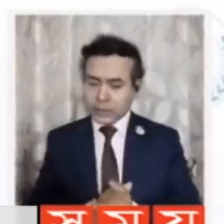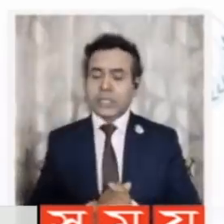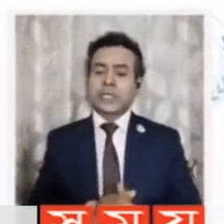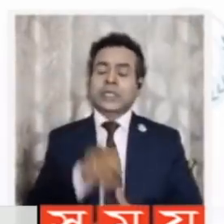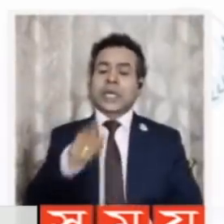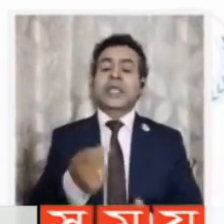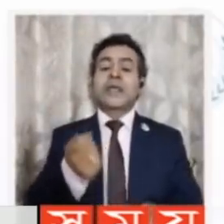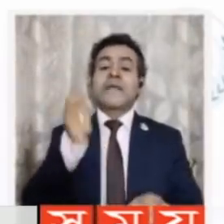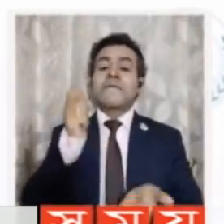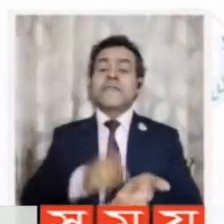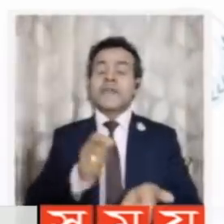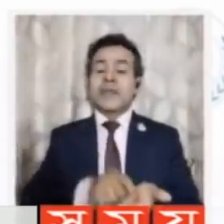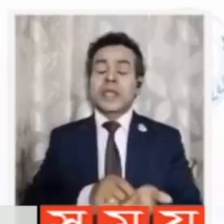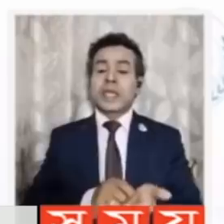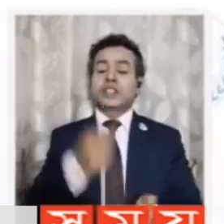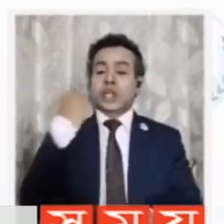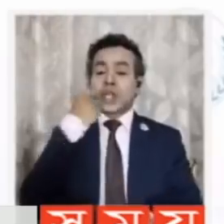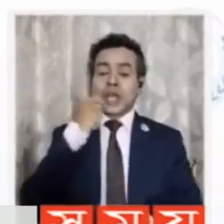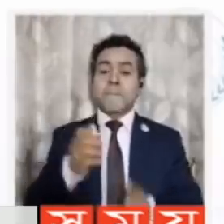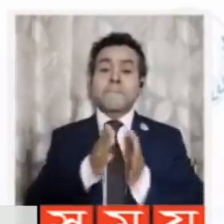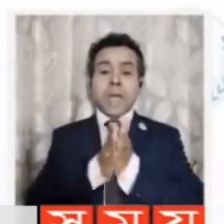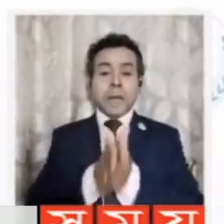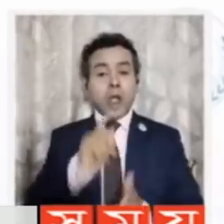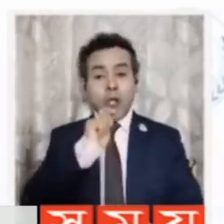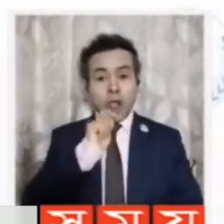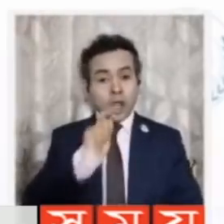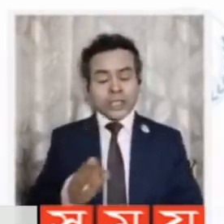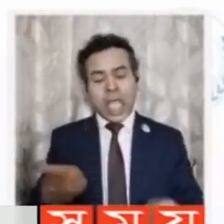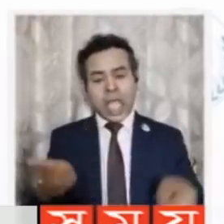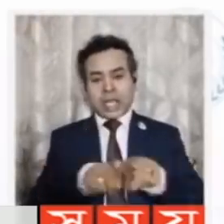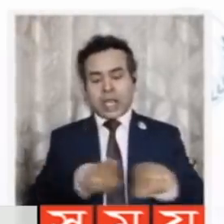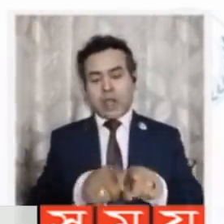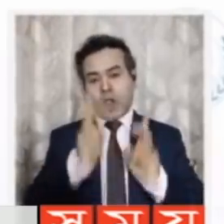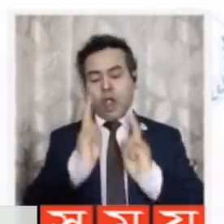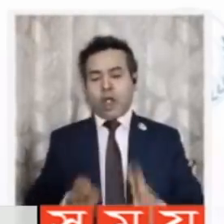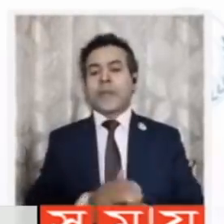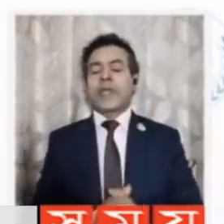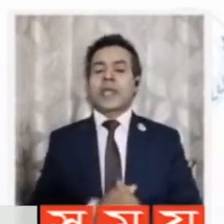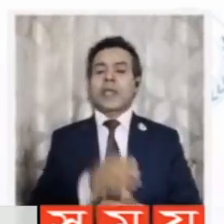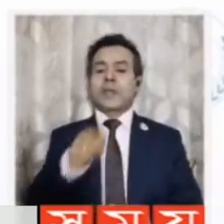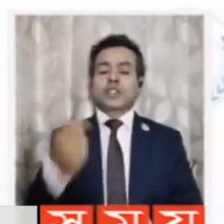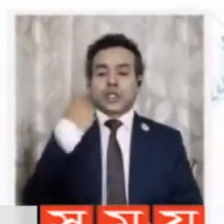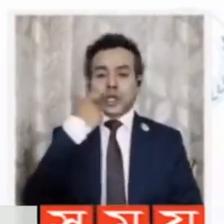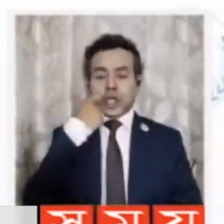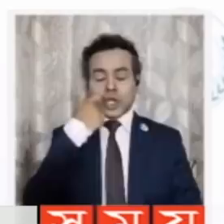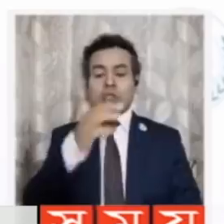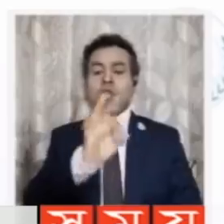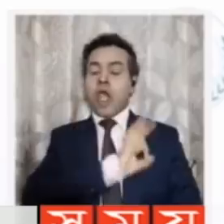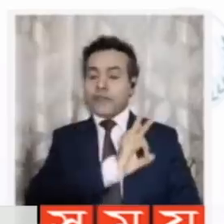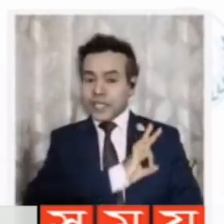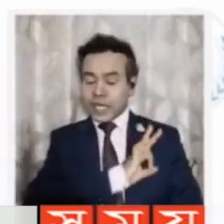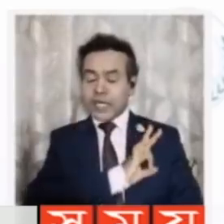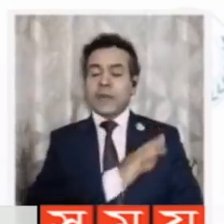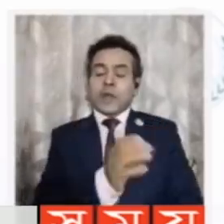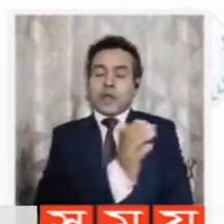যেটা সরকারি নির্দেশাবলী আছে সেরকমই হবে এবং সরকারি কর্মকর্তা কর্মচারীদের ক্ষেত্রে সেরকমই হবে, কিন্তু